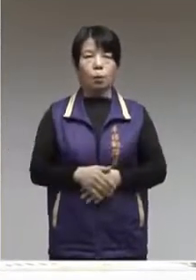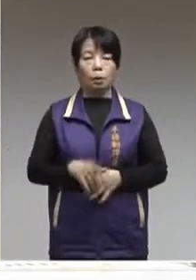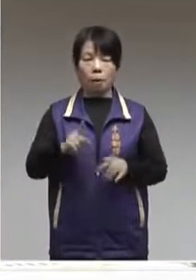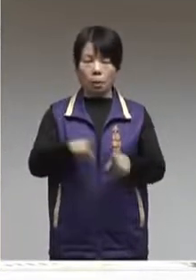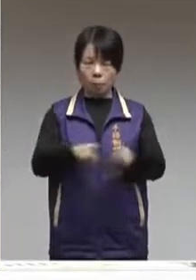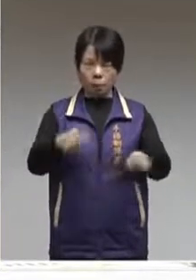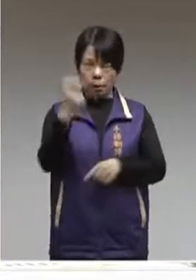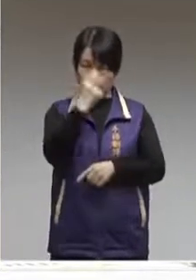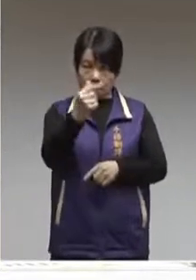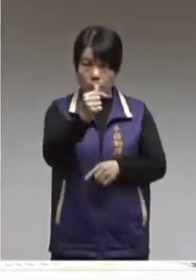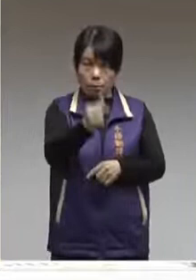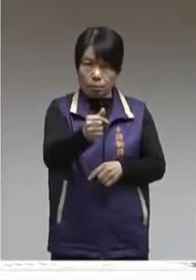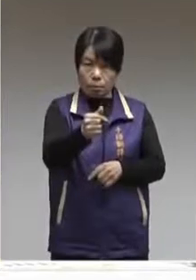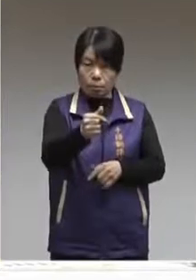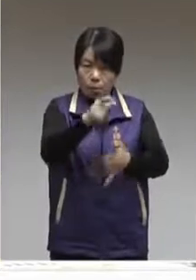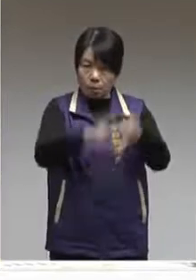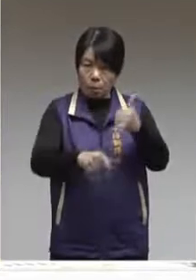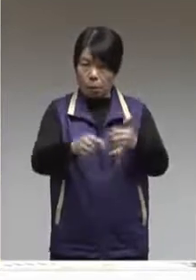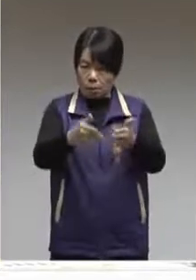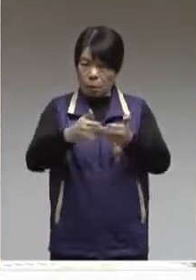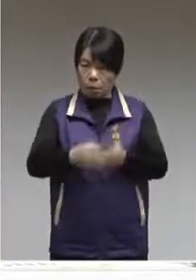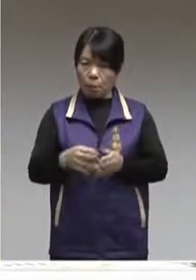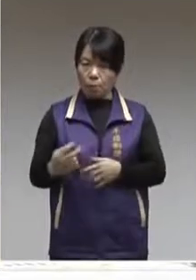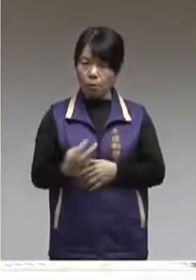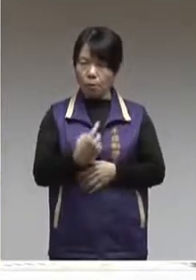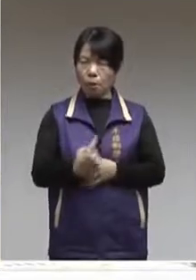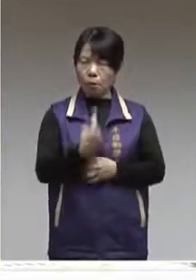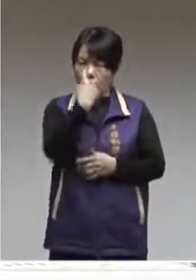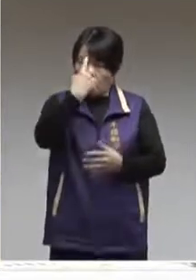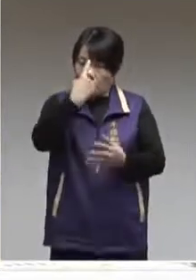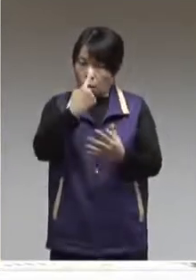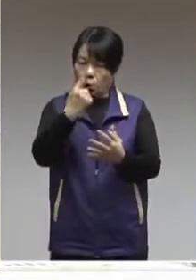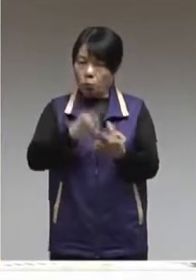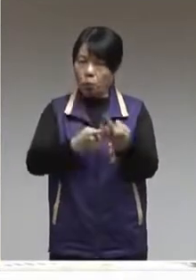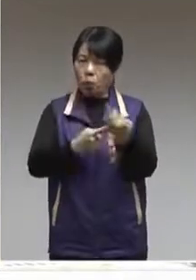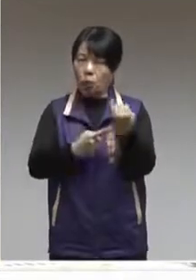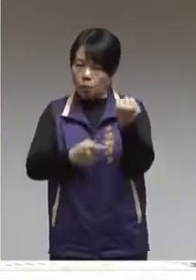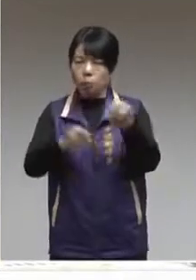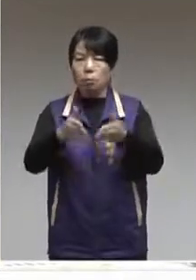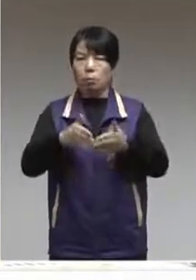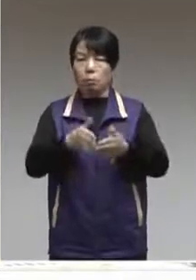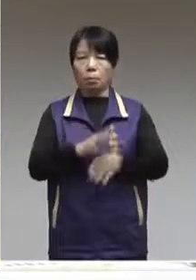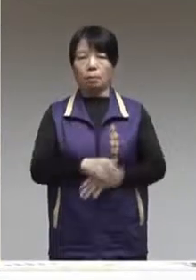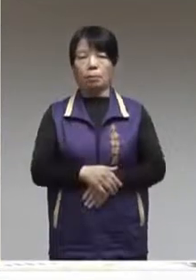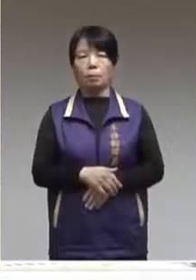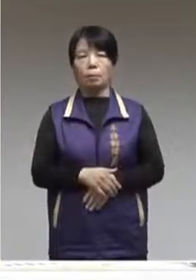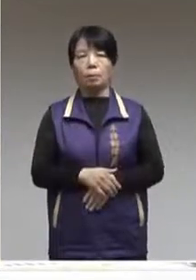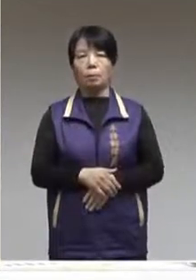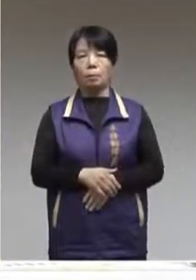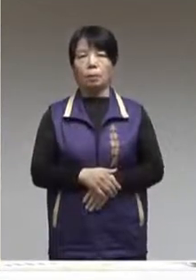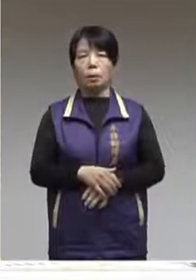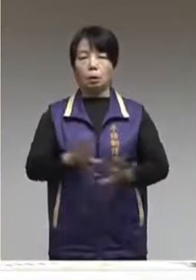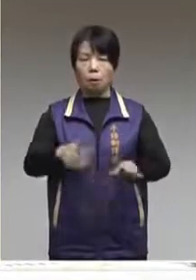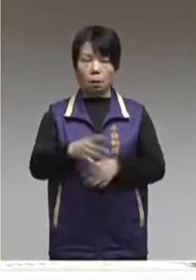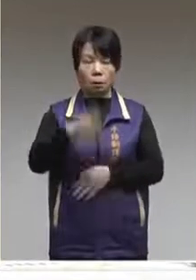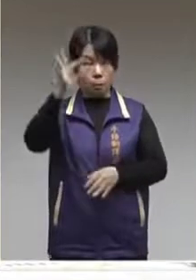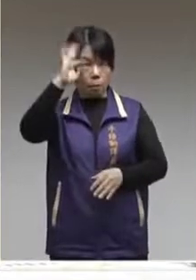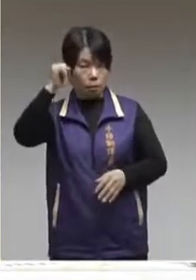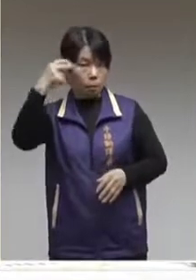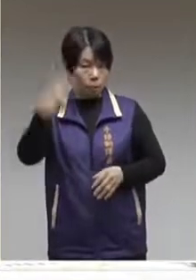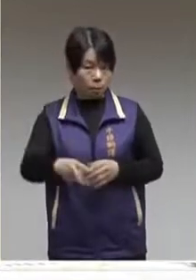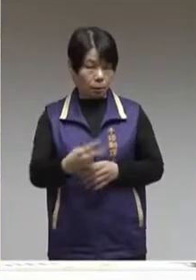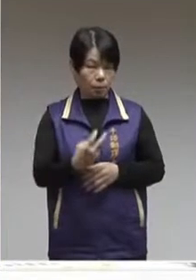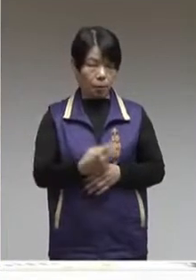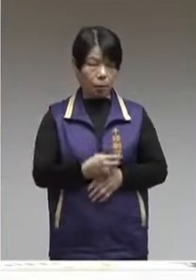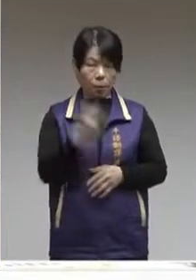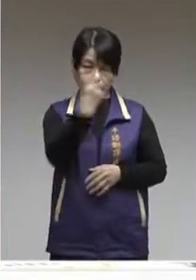确诊个案，我们都要连续采，假如他在住院的话，我们就会连续采。那所以后来过了几天，我们再采一次的时